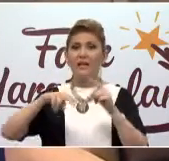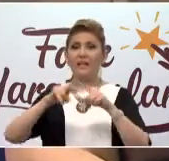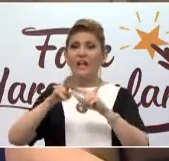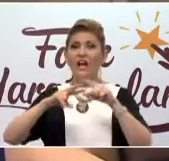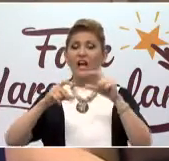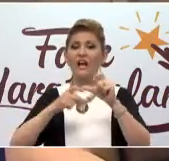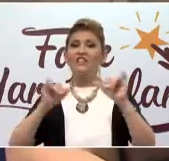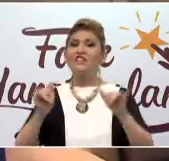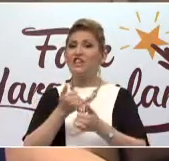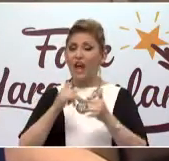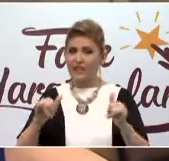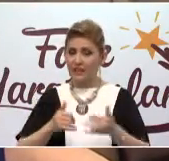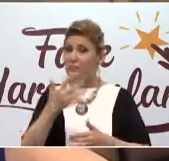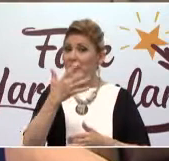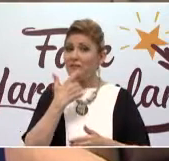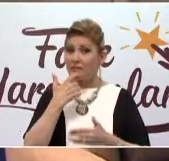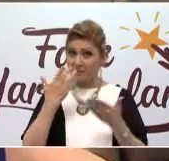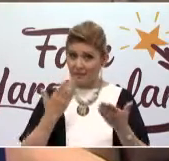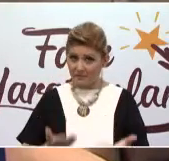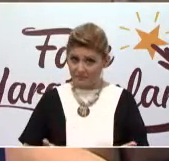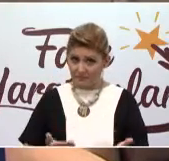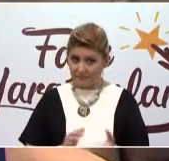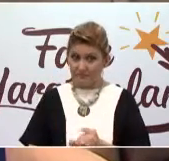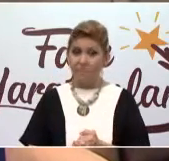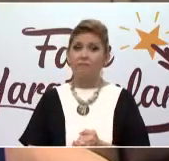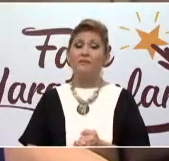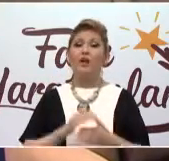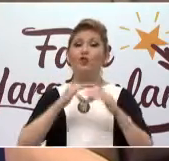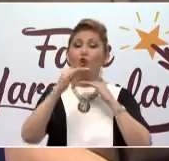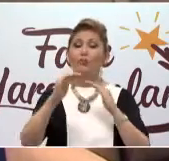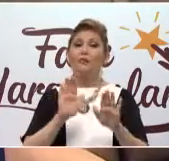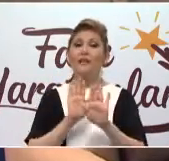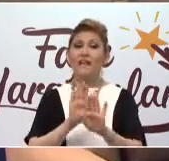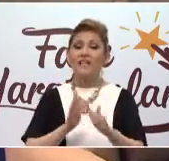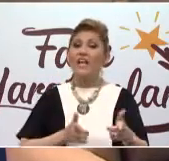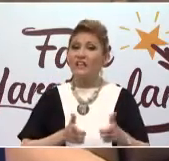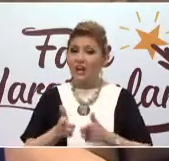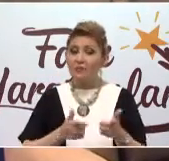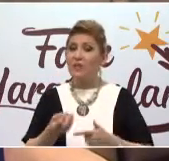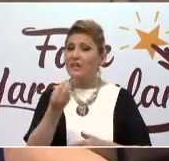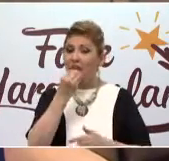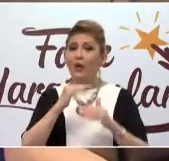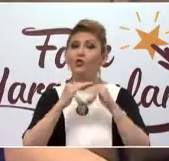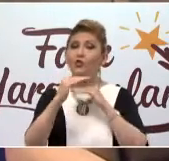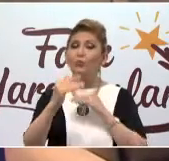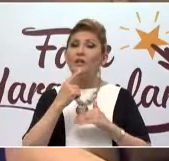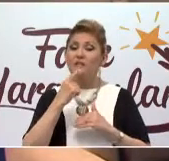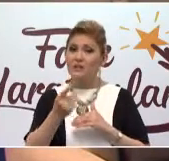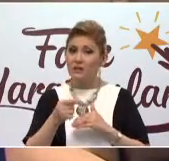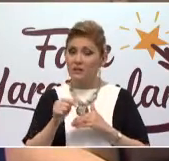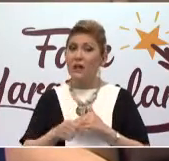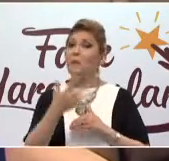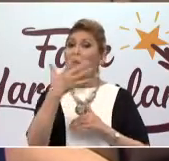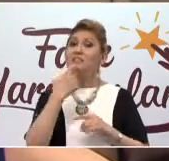adlı etkinliğimiz 5. yılında. Topluluk destekli tarım ya da gıda topluluğu diyebileceğimiz uygulamamız